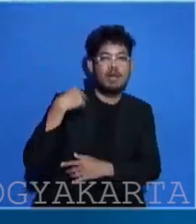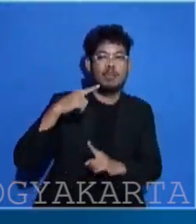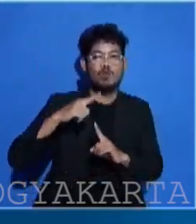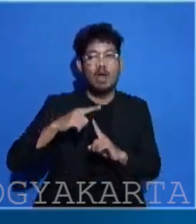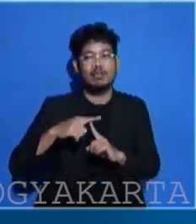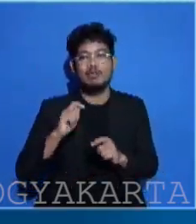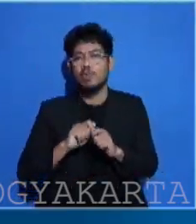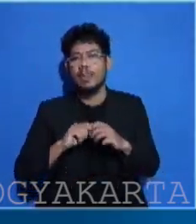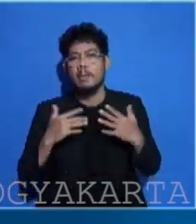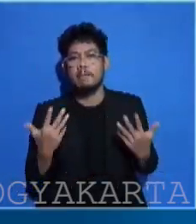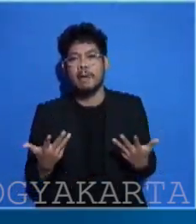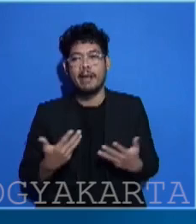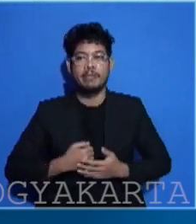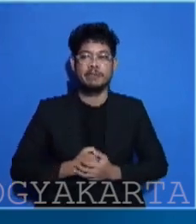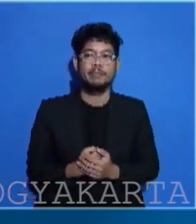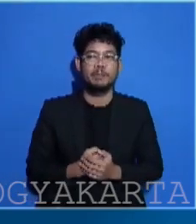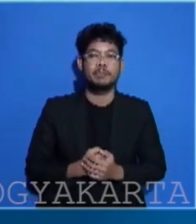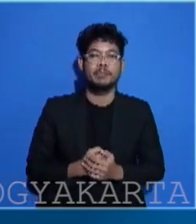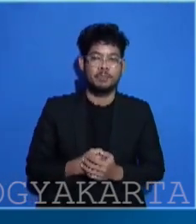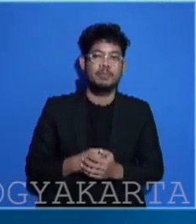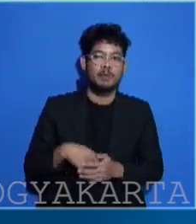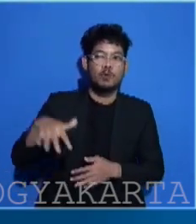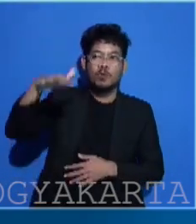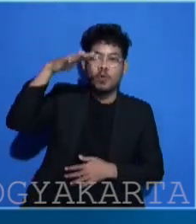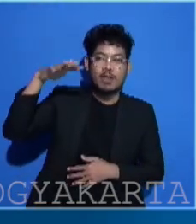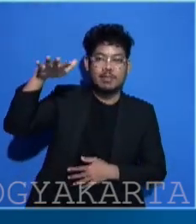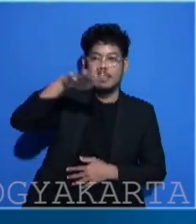melalui skadron-skadron udara di seluruh penjuru Indonesia.